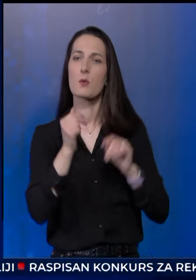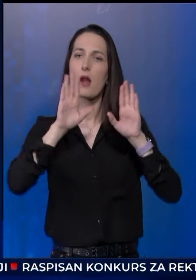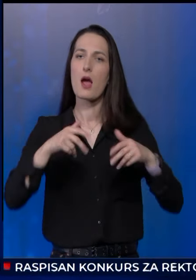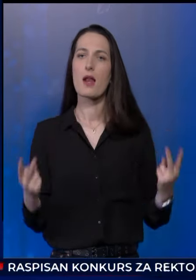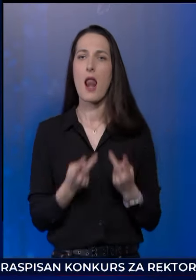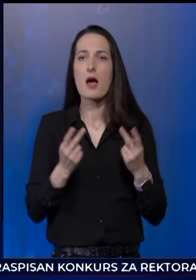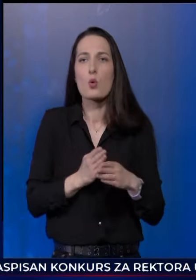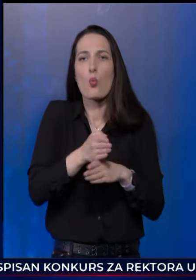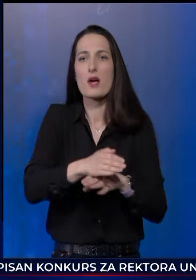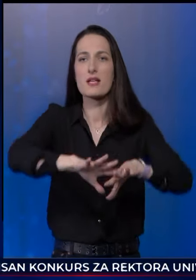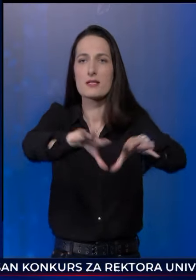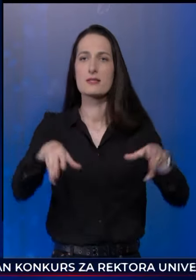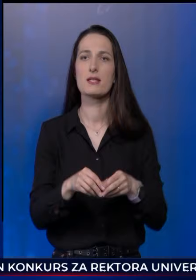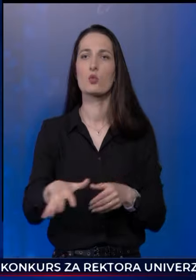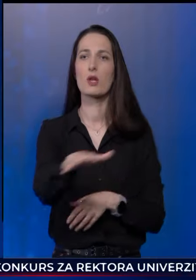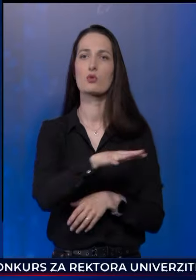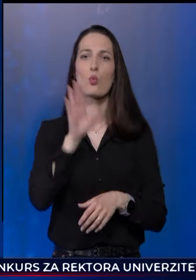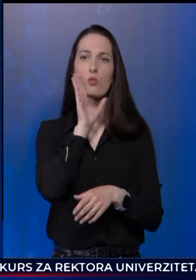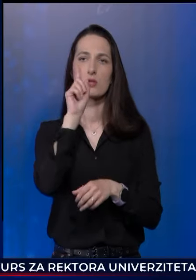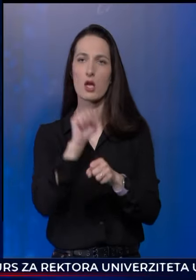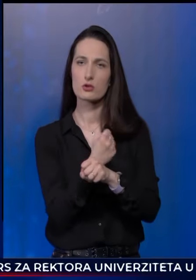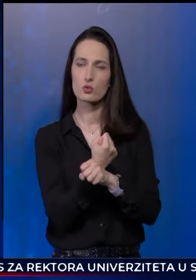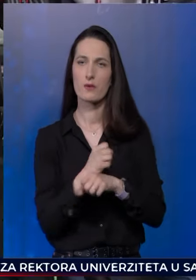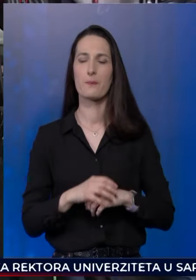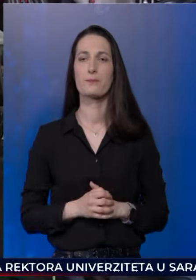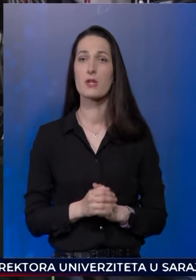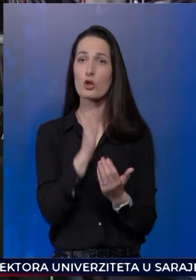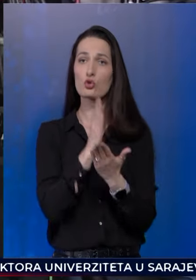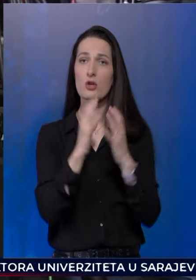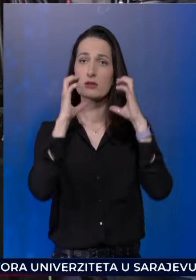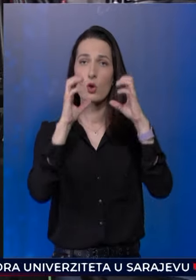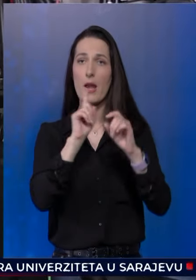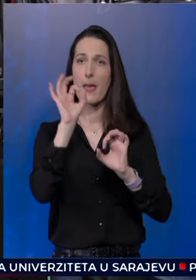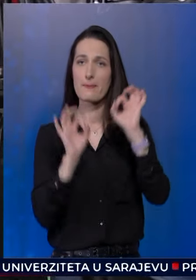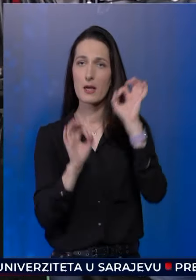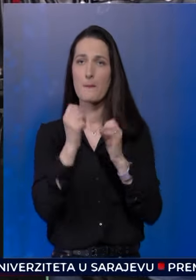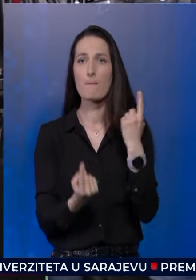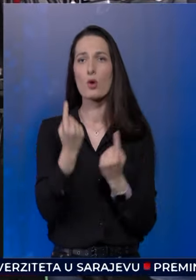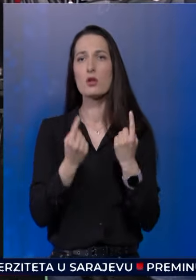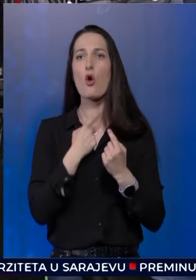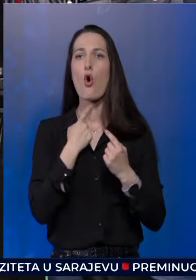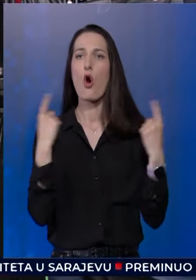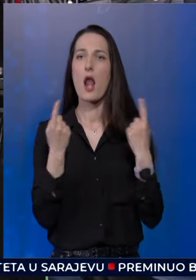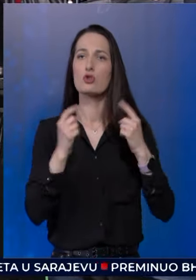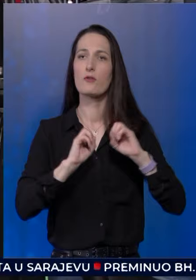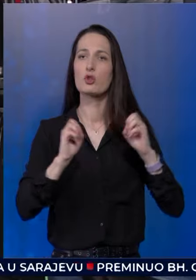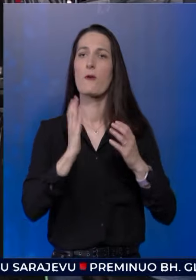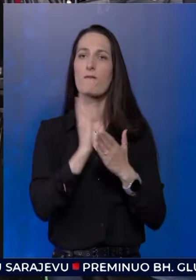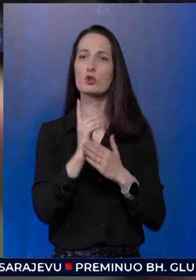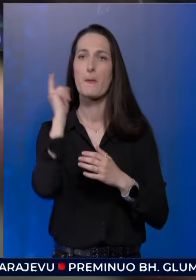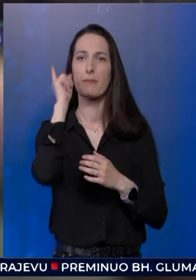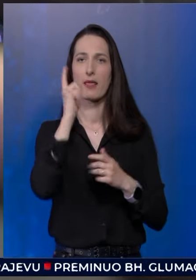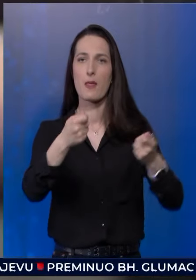nego lagani ulazak na cijelu teritoriju Bosne i Hercegovine. Dok se gledanost ne mjeri, pojedini oglašivači već prijete